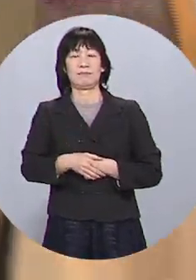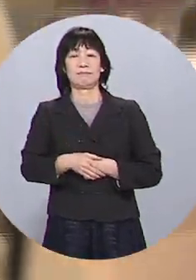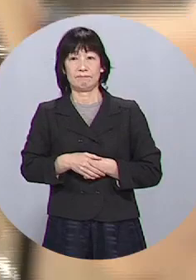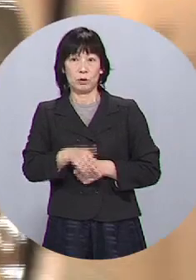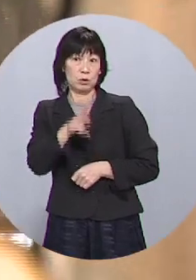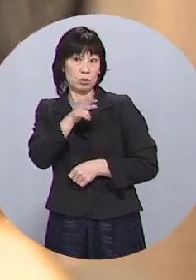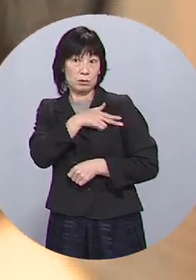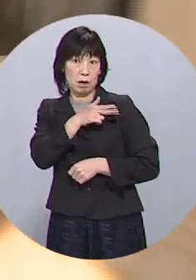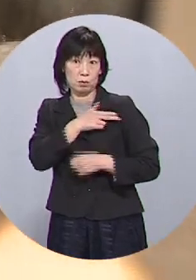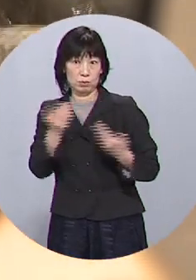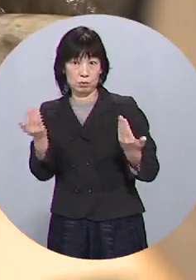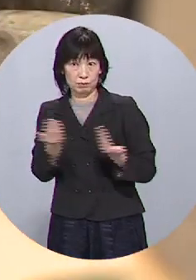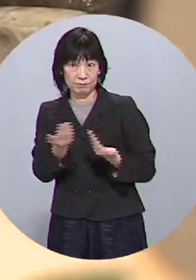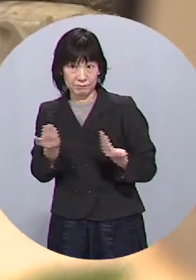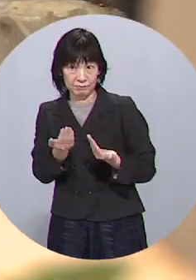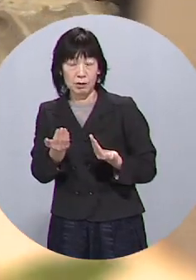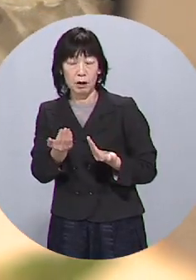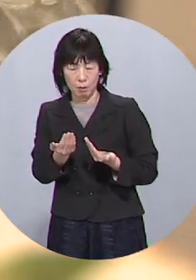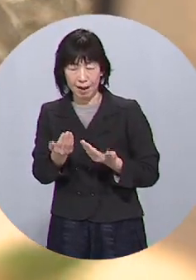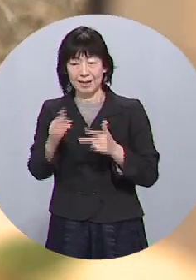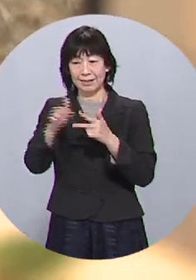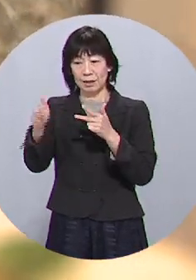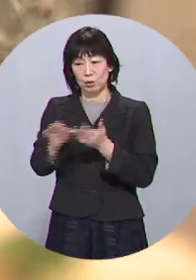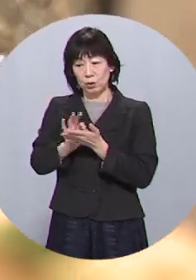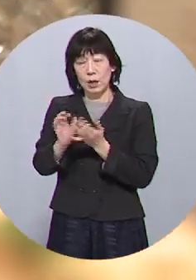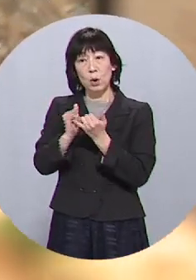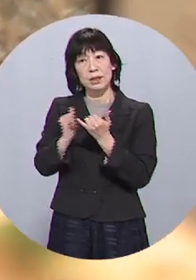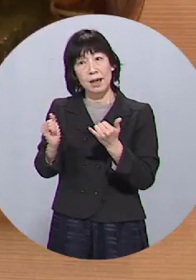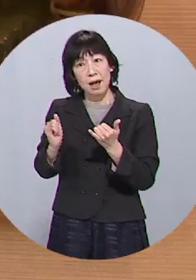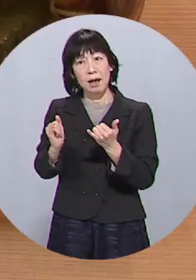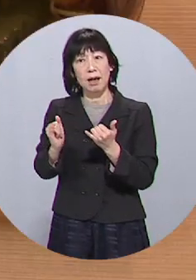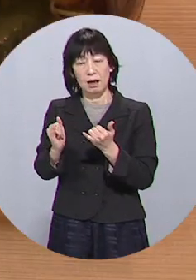スタッフとして働くのは施設利用者の皆さんです。